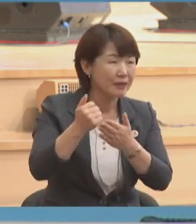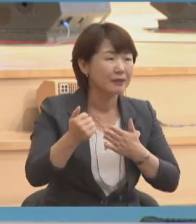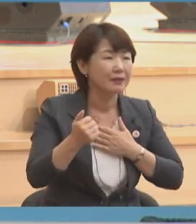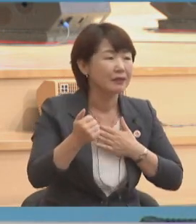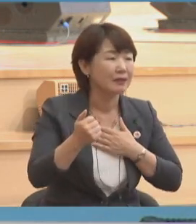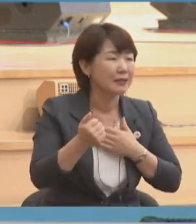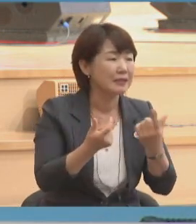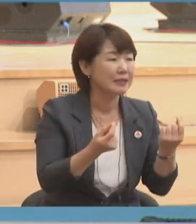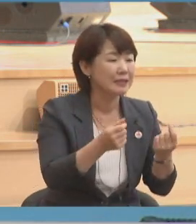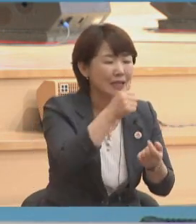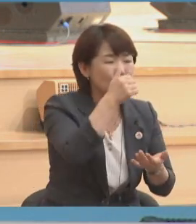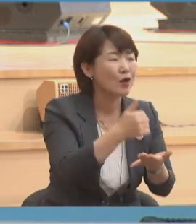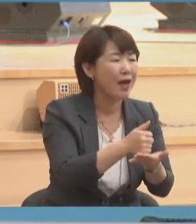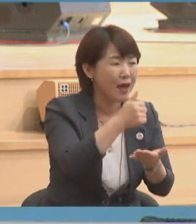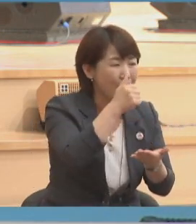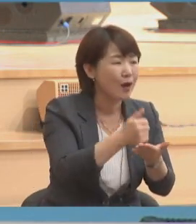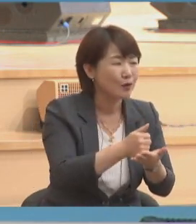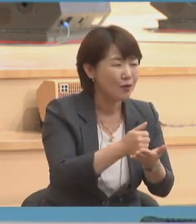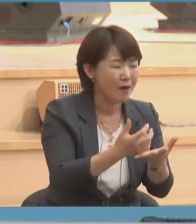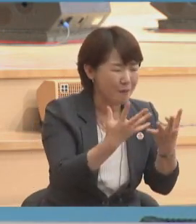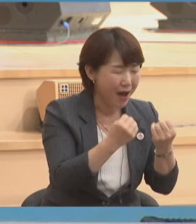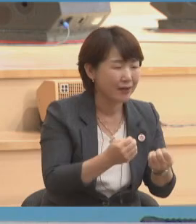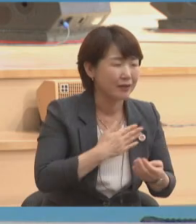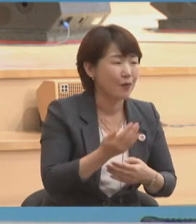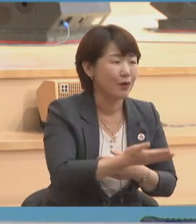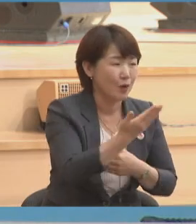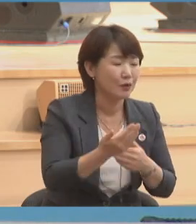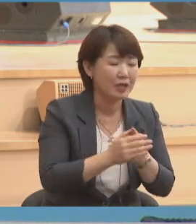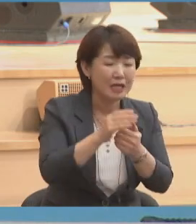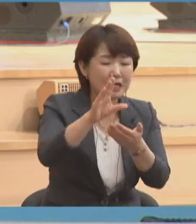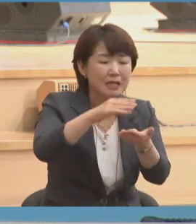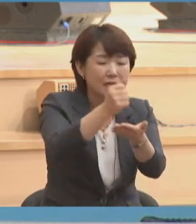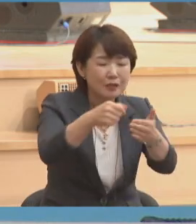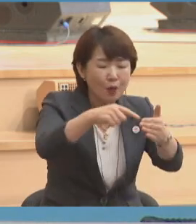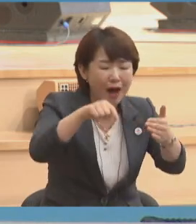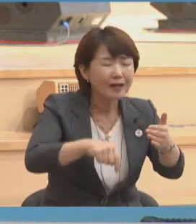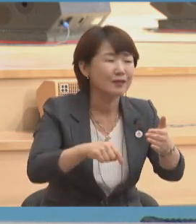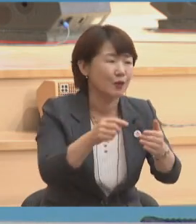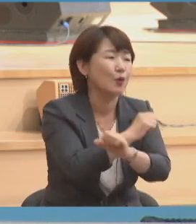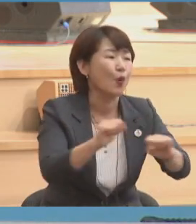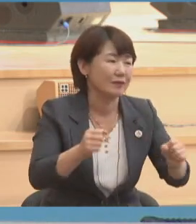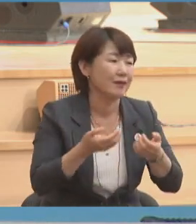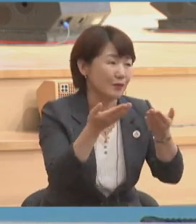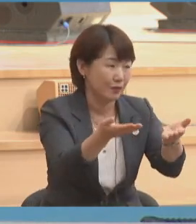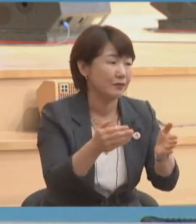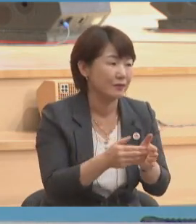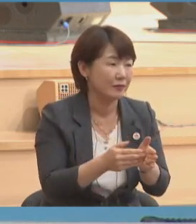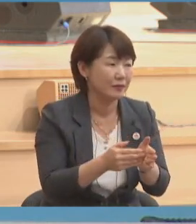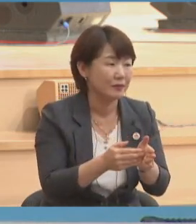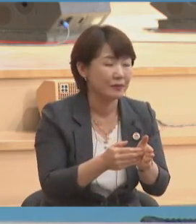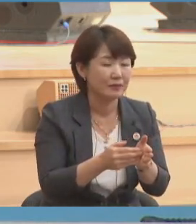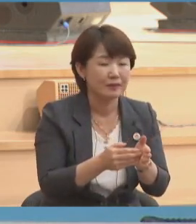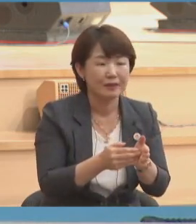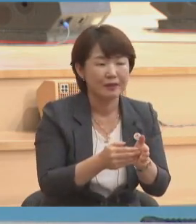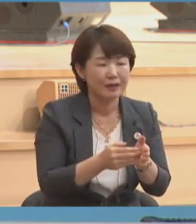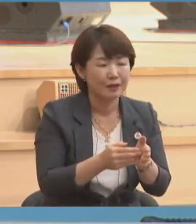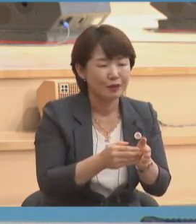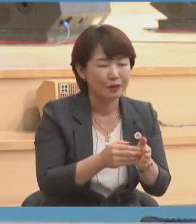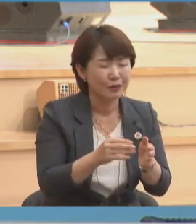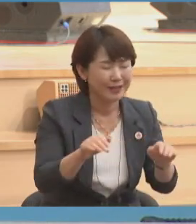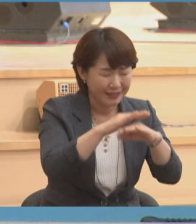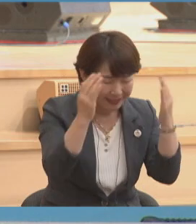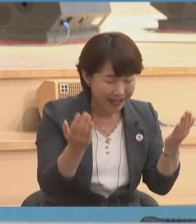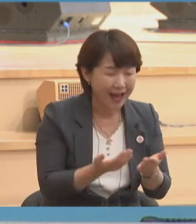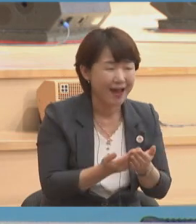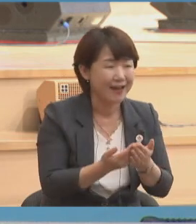죄덩어리를 그리스도 안에서 용서하신 줄 믿습니다. 아멘. 싹 다 우리는 죄 굳입니다.